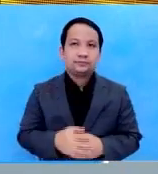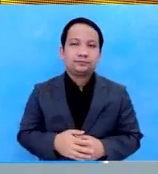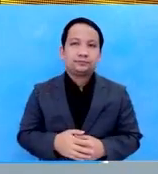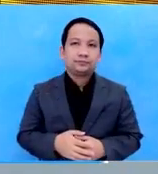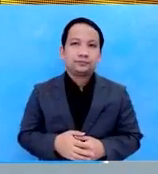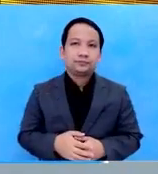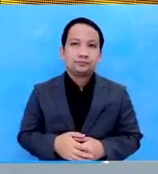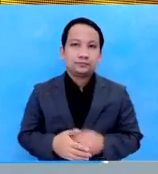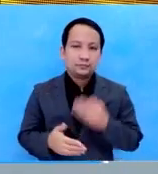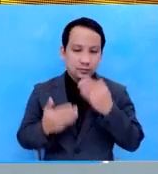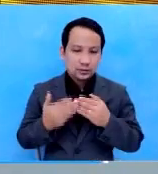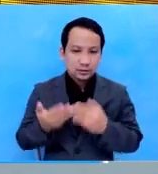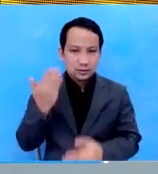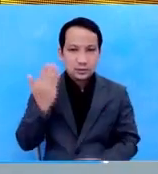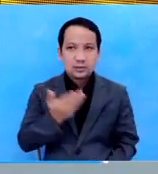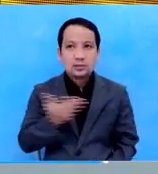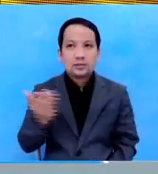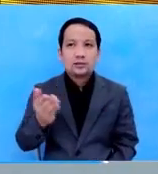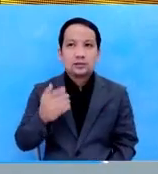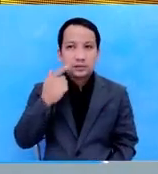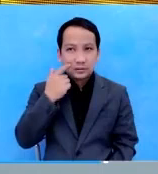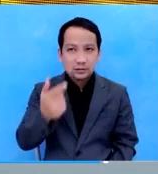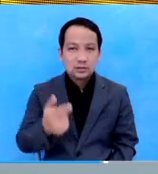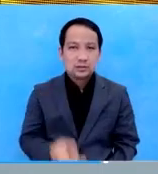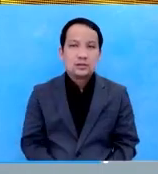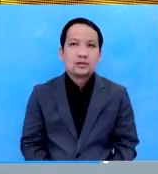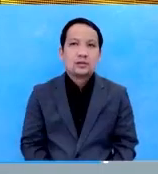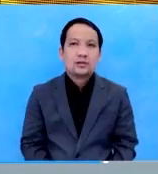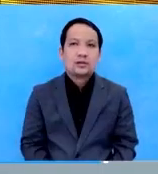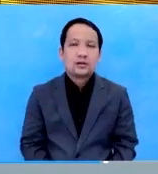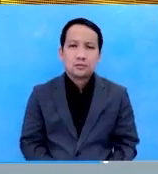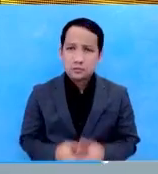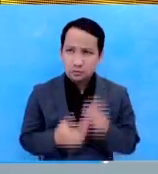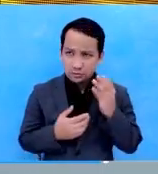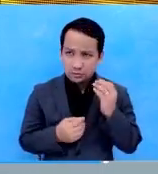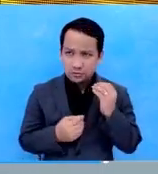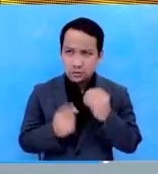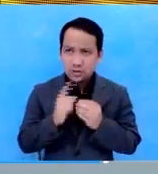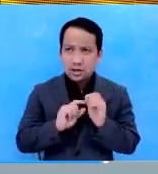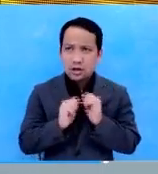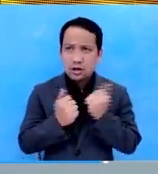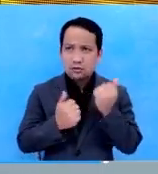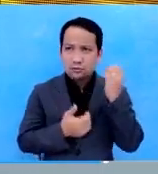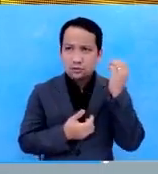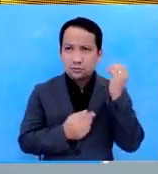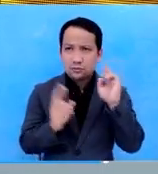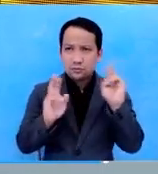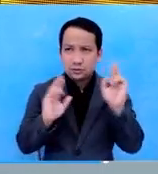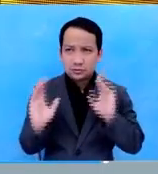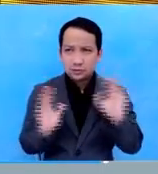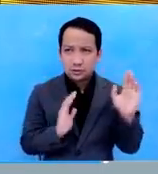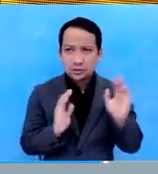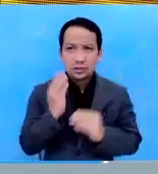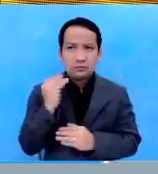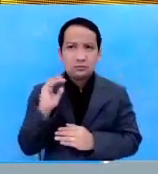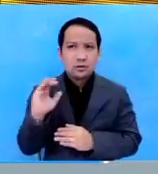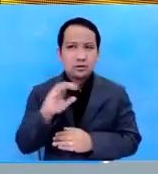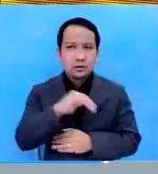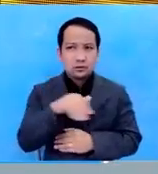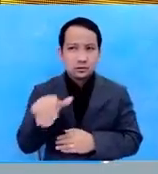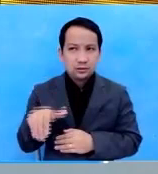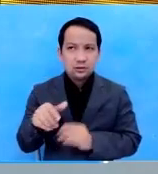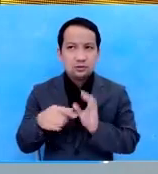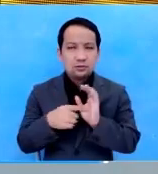Hello, good morning po, Ms. Gretchen. Sir Rapsing, unang-una po, no, kamusta naman po yung mga paghahanda po natin ng Cagayan sa